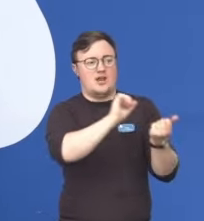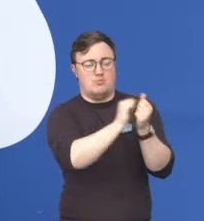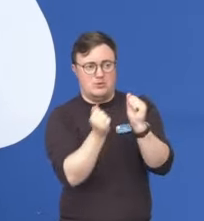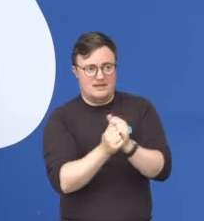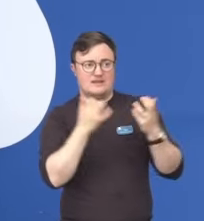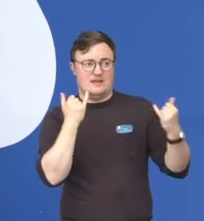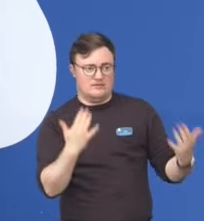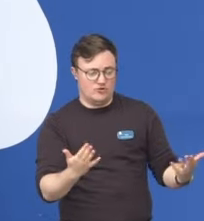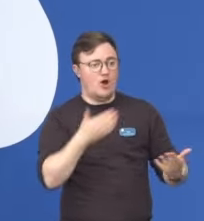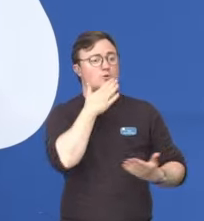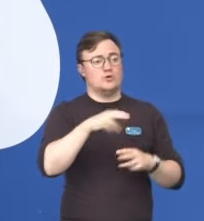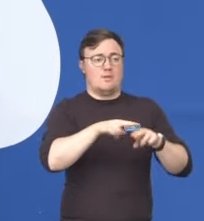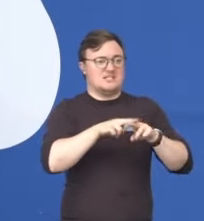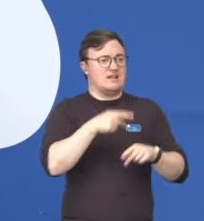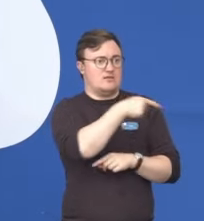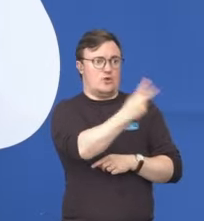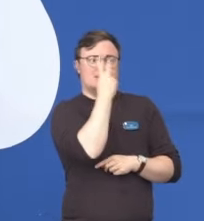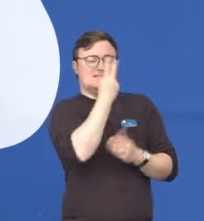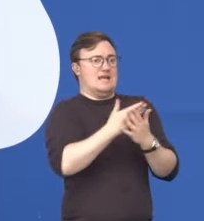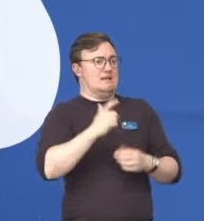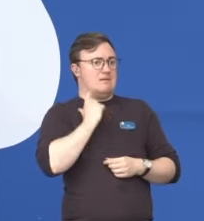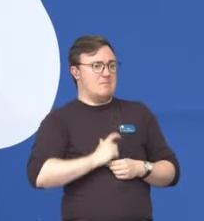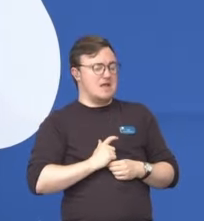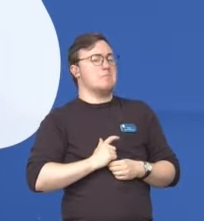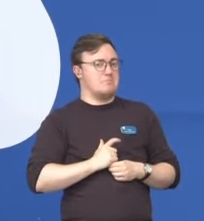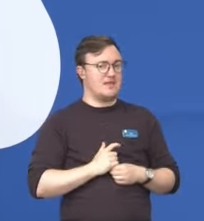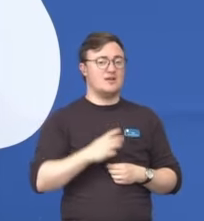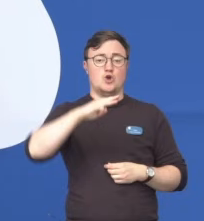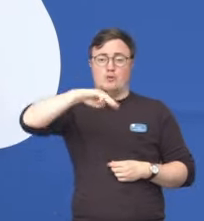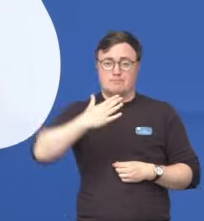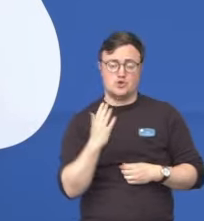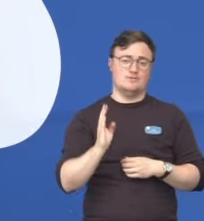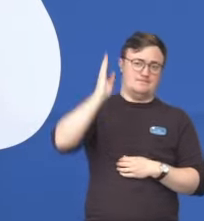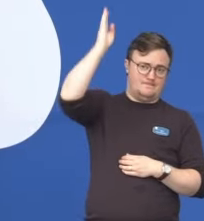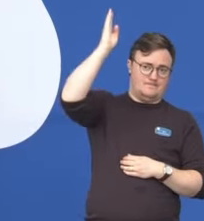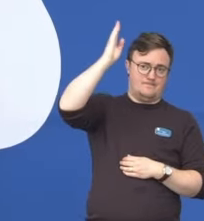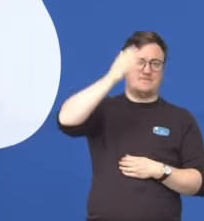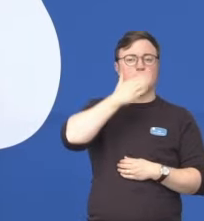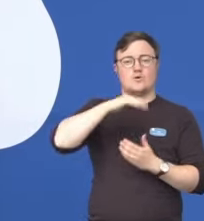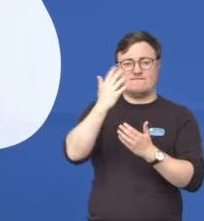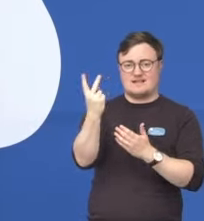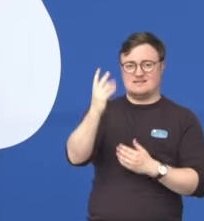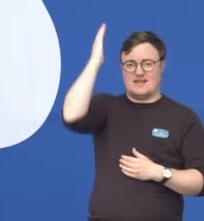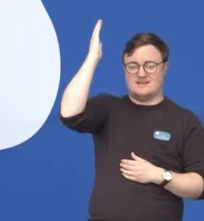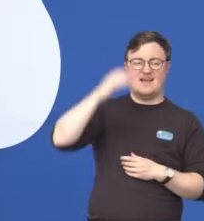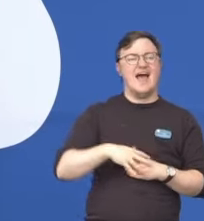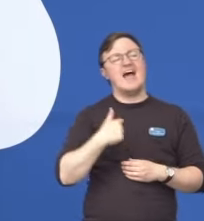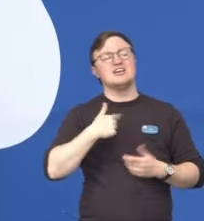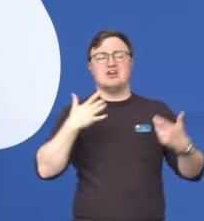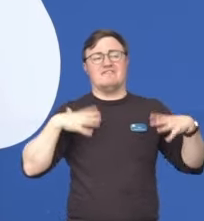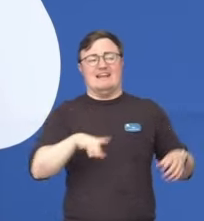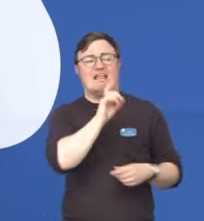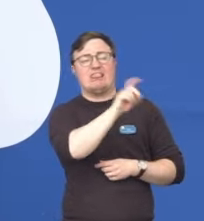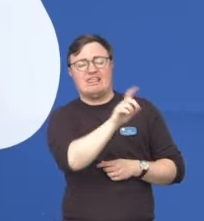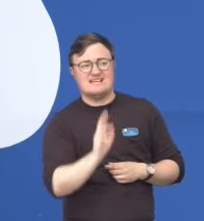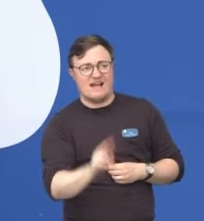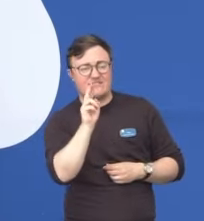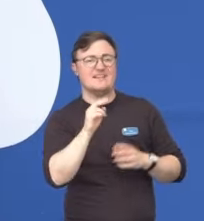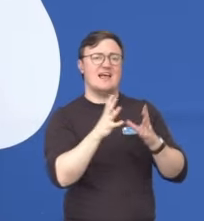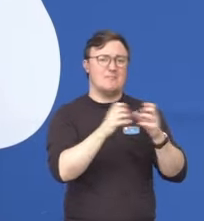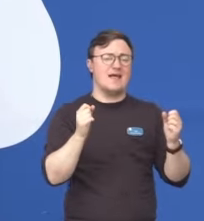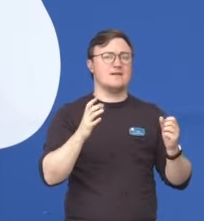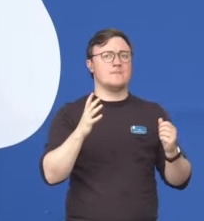säger? Mm, det skulle jag nog säga. Vi hade en replik här från My Kårlycke från Ung Vänster. Nej, inte en replik egentligen. Jag tycker